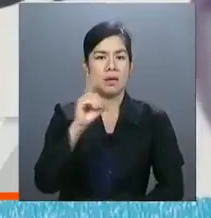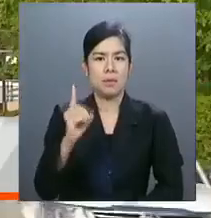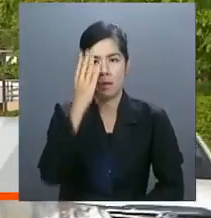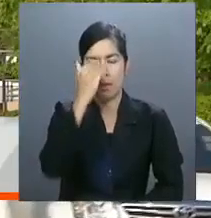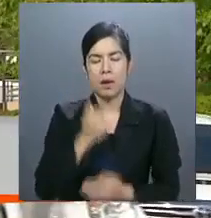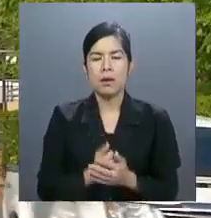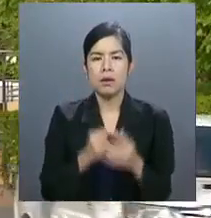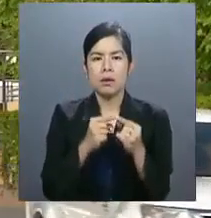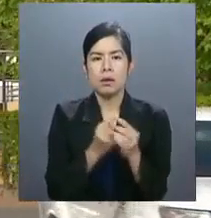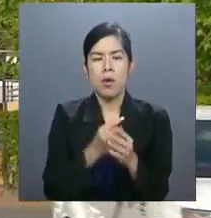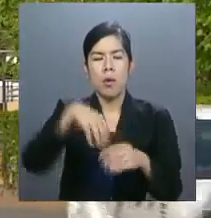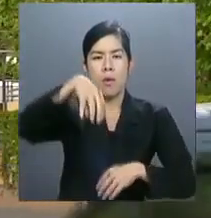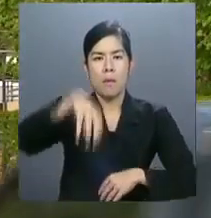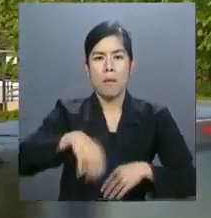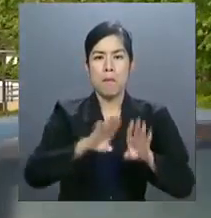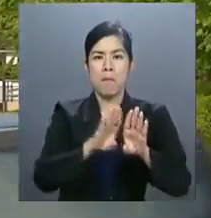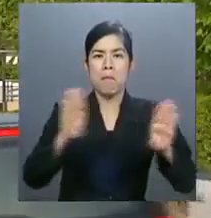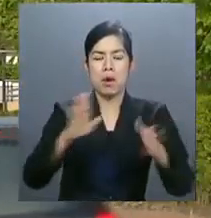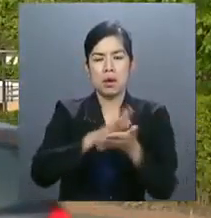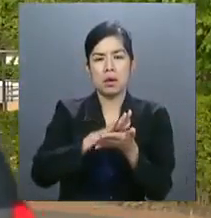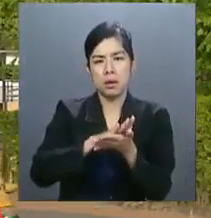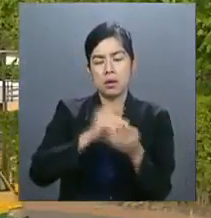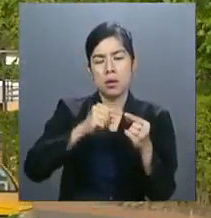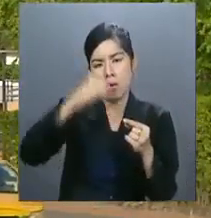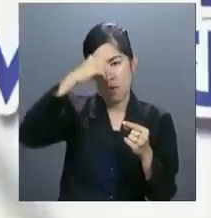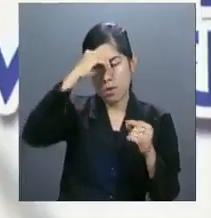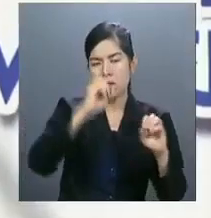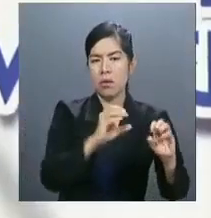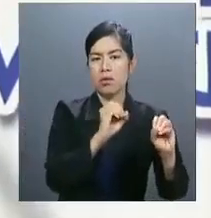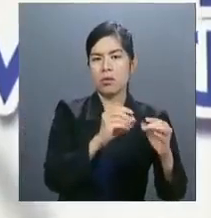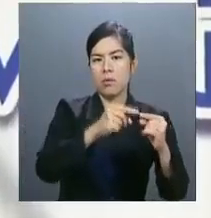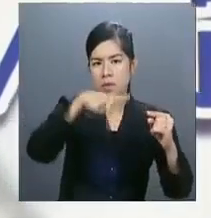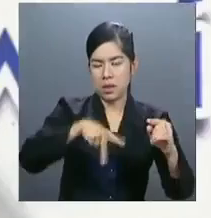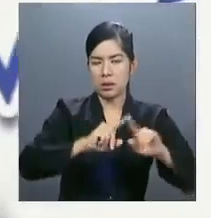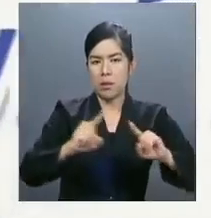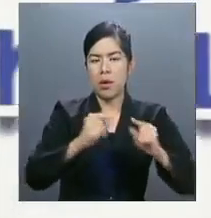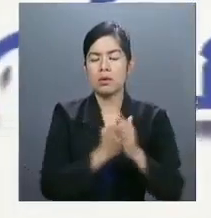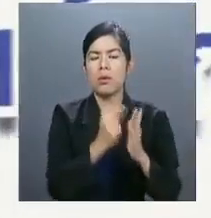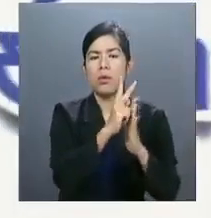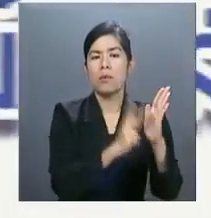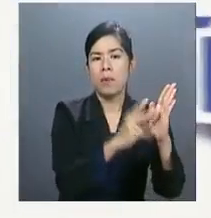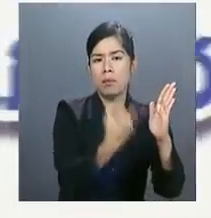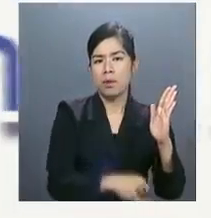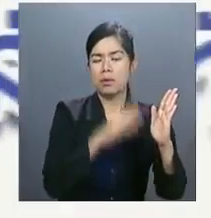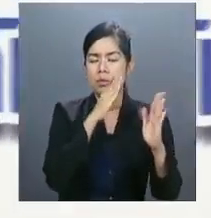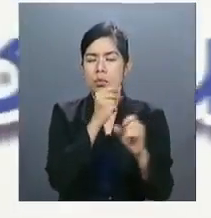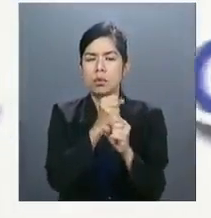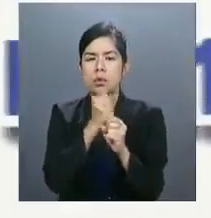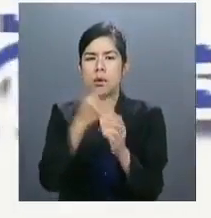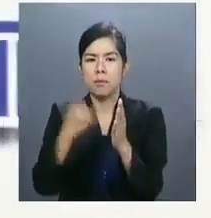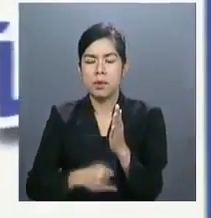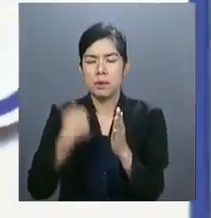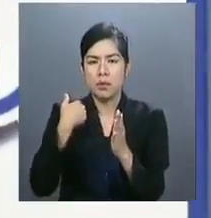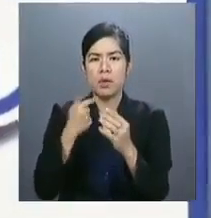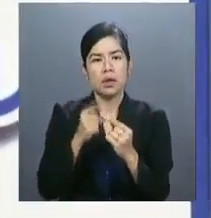เรียนกวดวิชาโดยไม่ได้รับอนุญาตและแม้จะเป็นสถาบันที่ขึ้นทะเบียนถูกต้องหากเกี่ยวข้องกับการทุจริตก็จะต้องดำเนิน